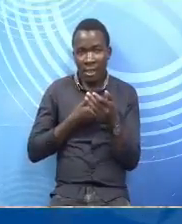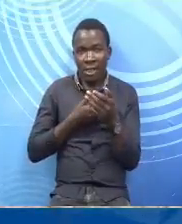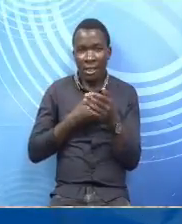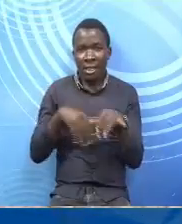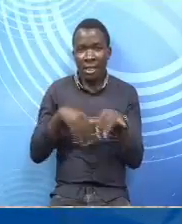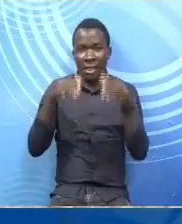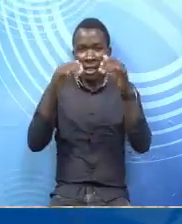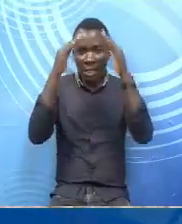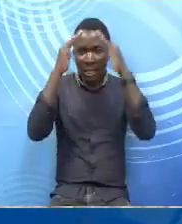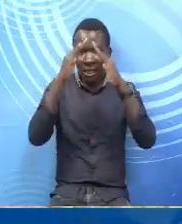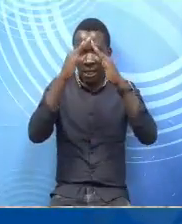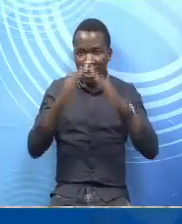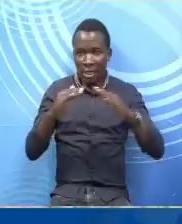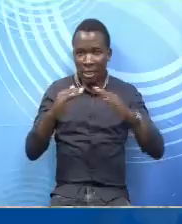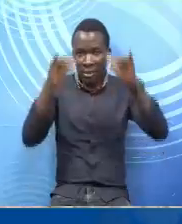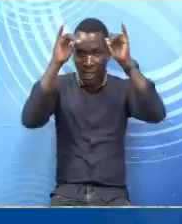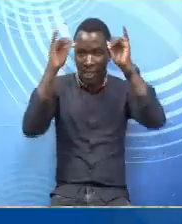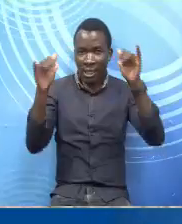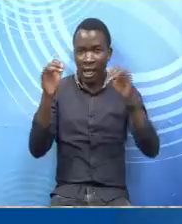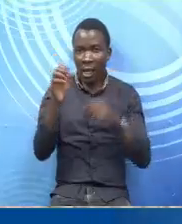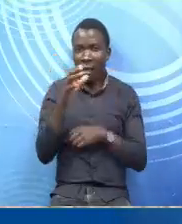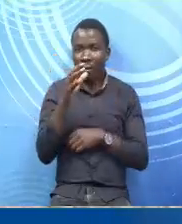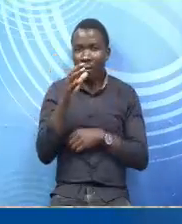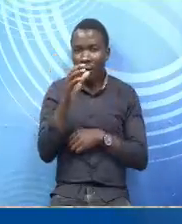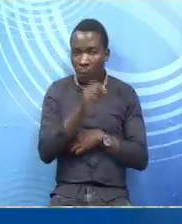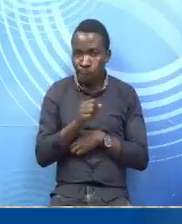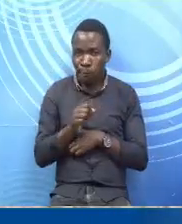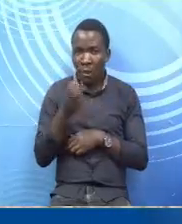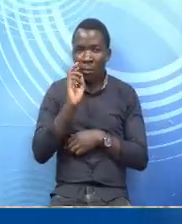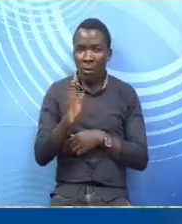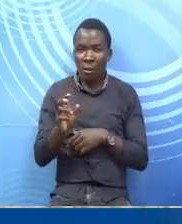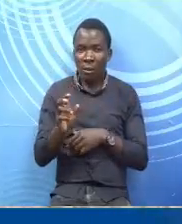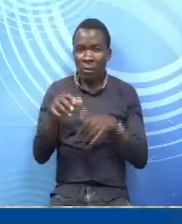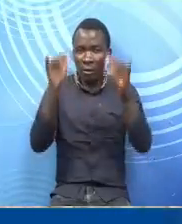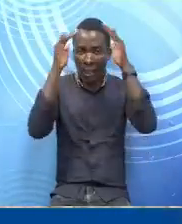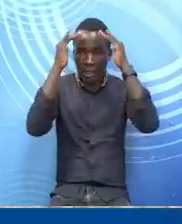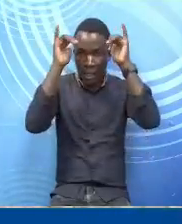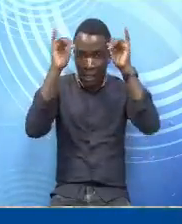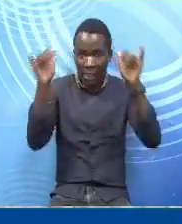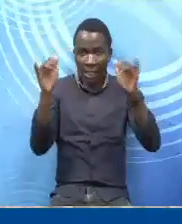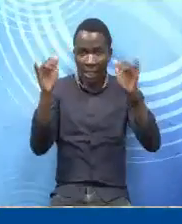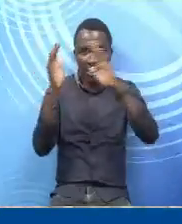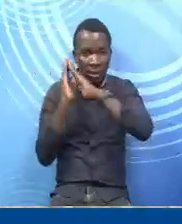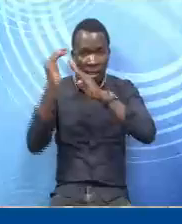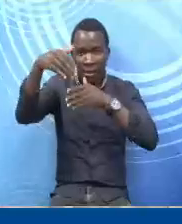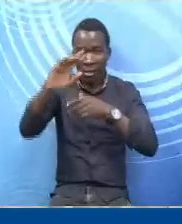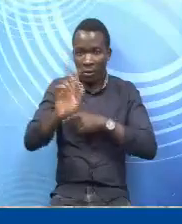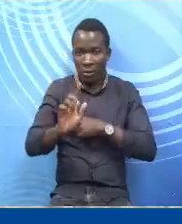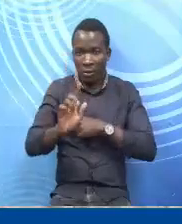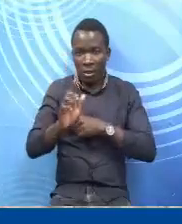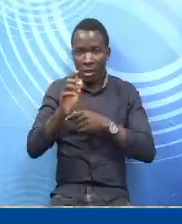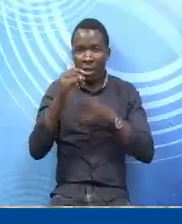kirasaza, noneho mbona ko inka zitarara hanze. Ngerageza mbwira umwana